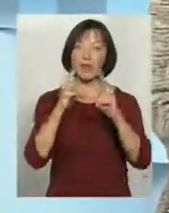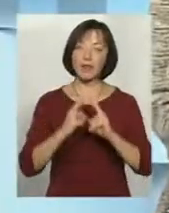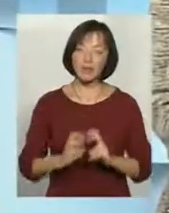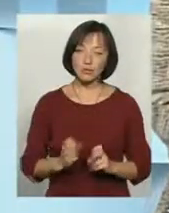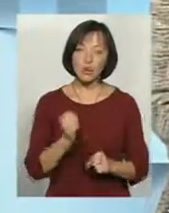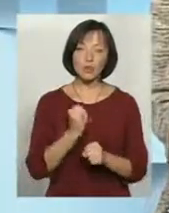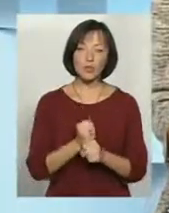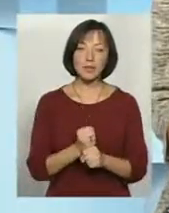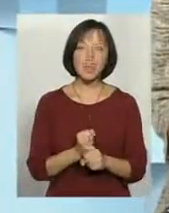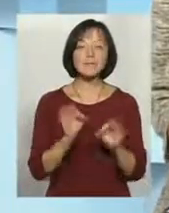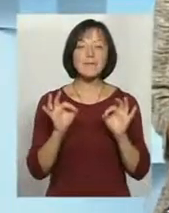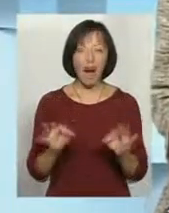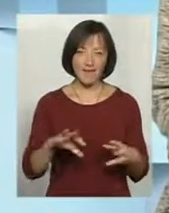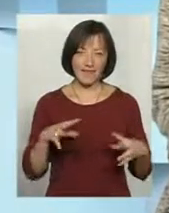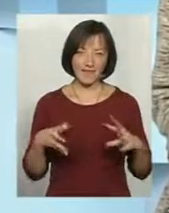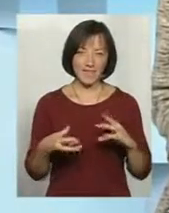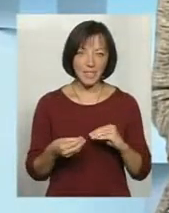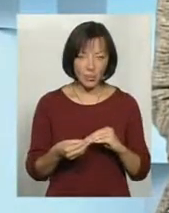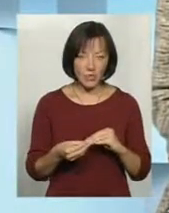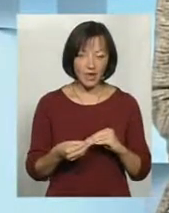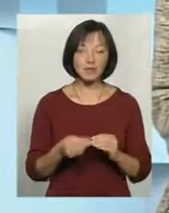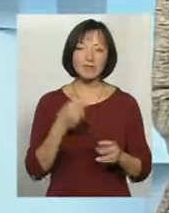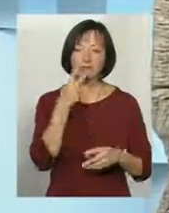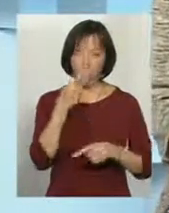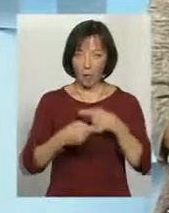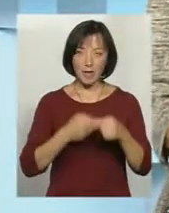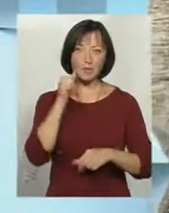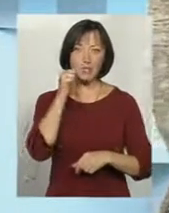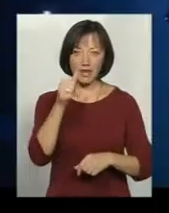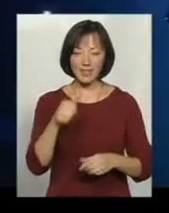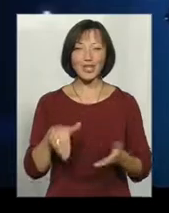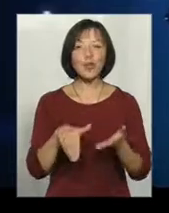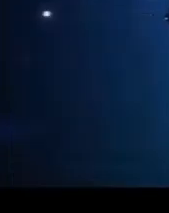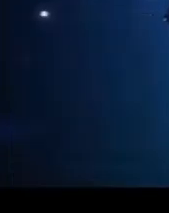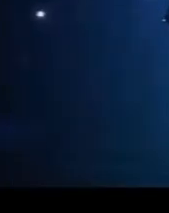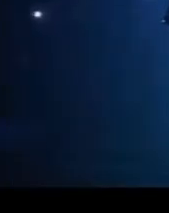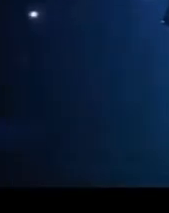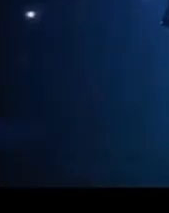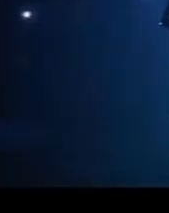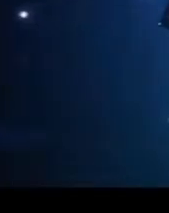аналізуйте, робіть правильні висновки. Побачимось завтра. І допомагайте.